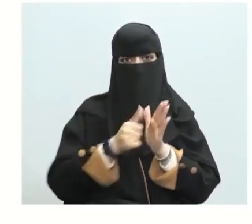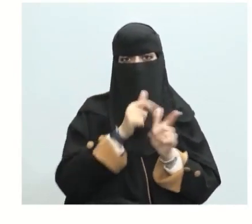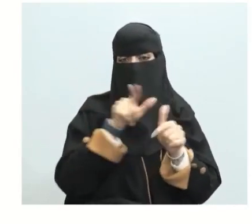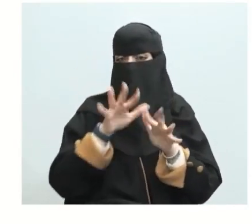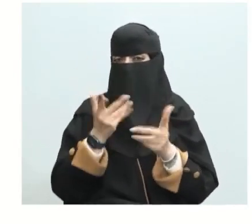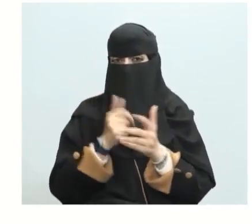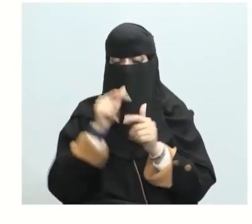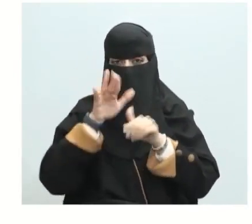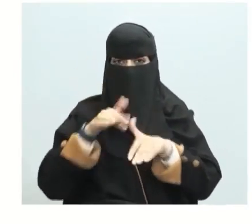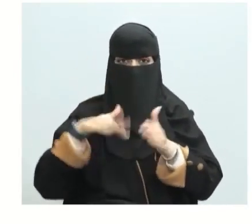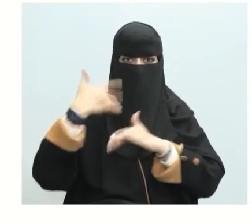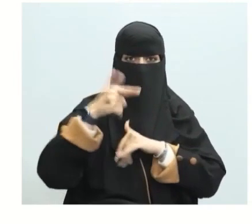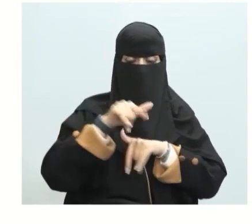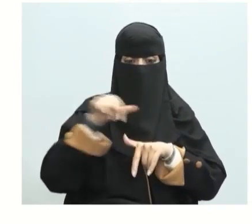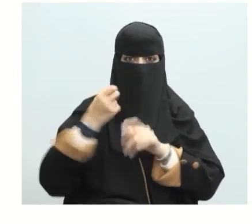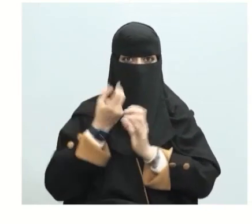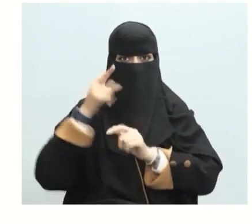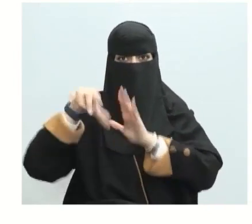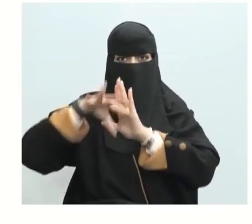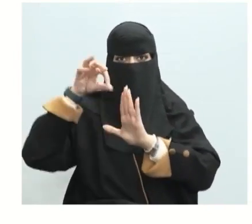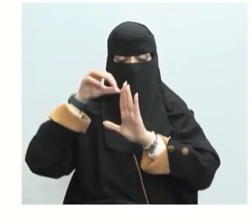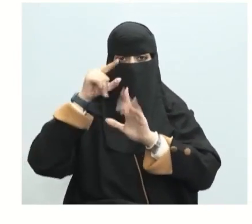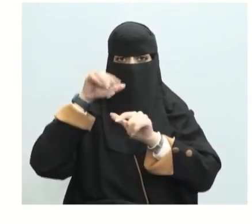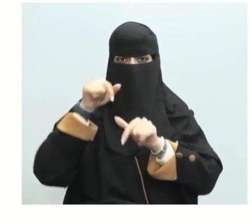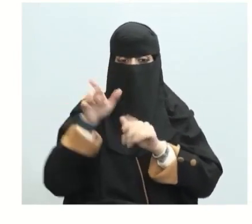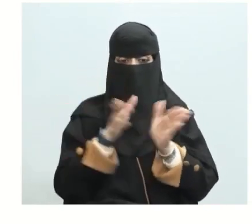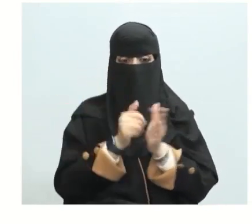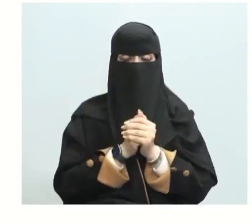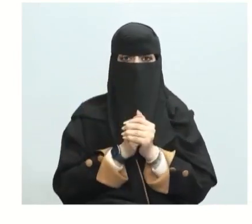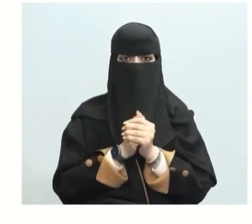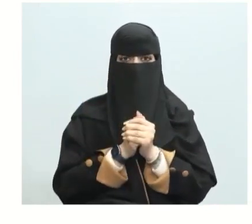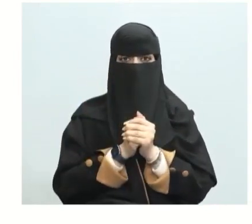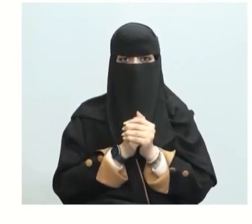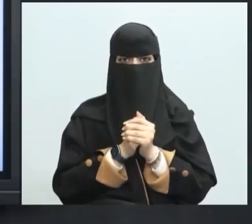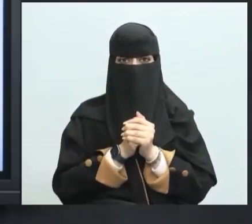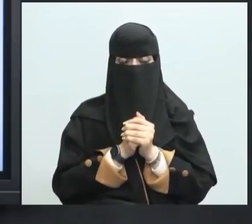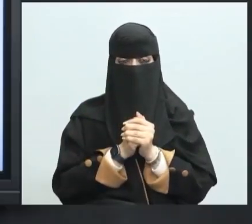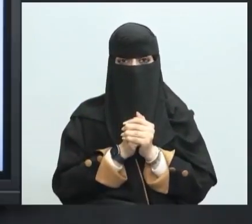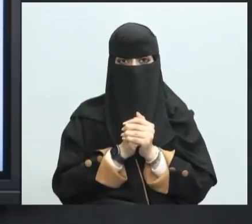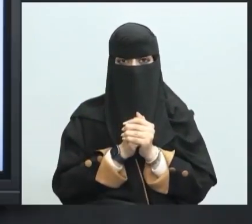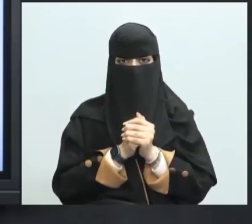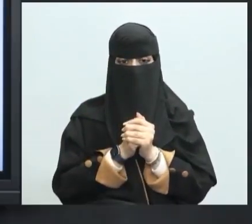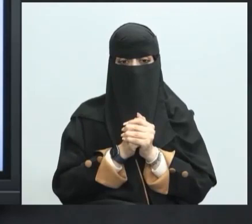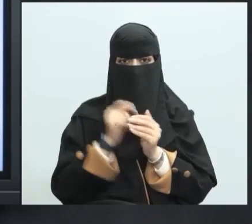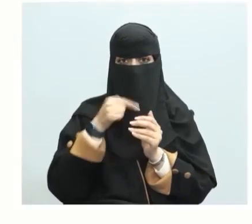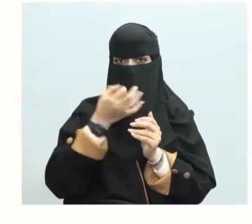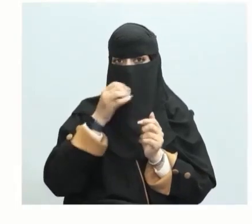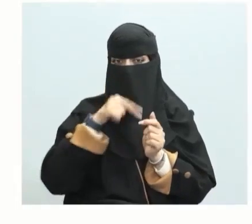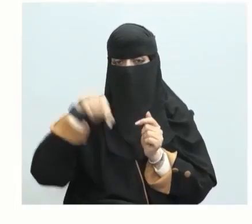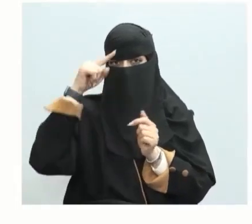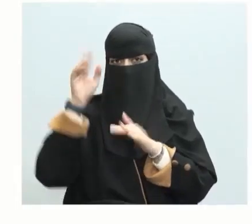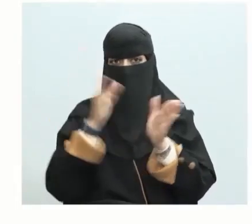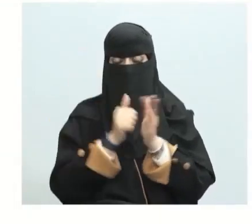ما الجديد الذي لديك ستاتي به اقترح موضوعا من الموضوعات نقترح موضوعا لنقول مثلا